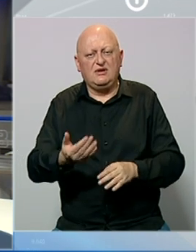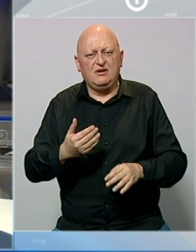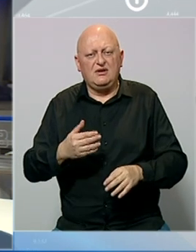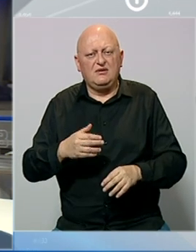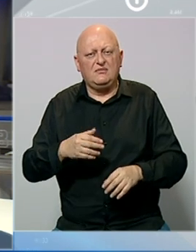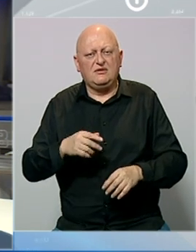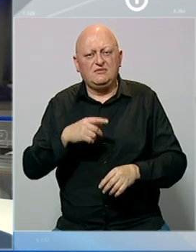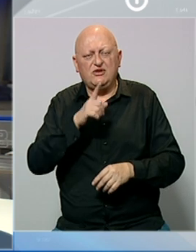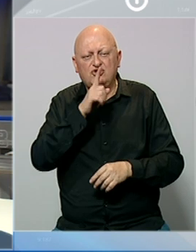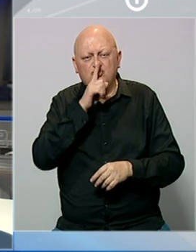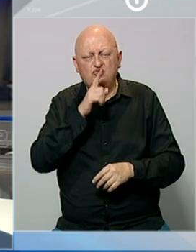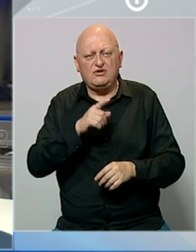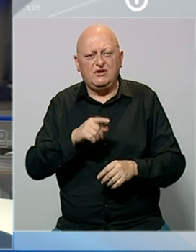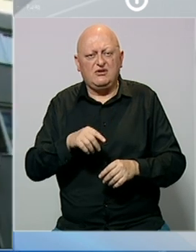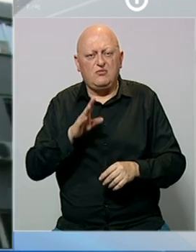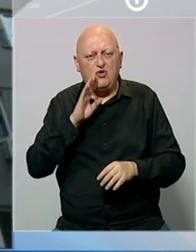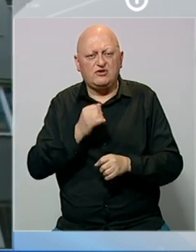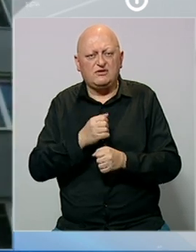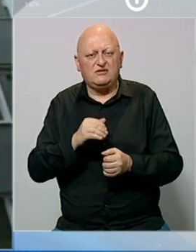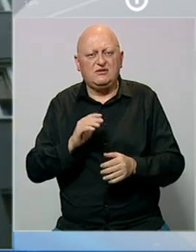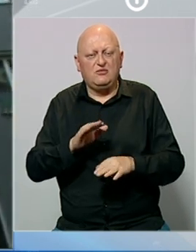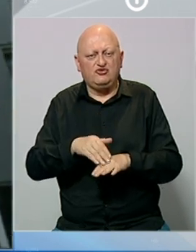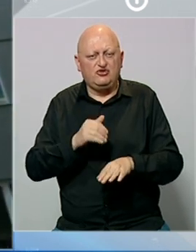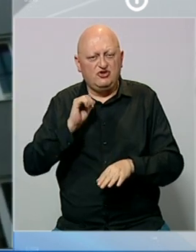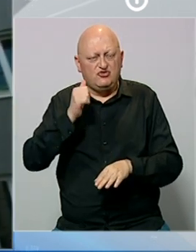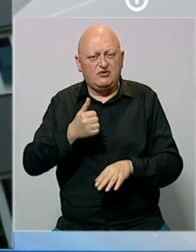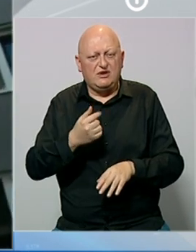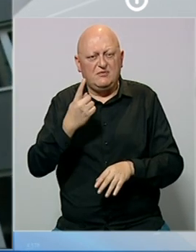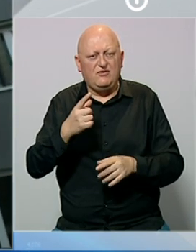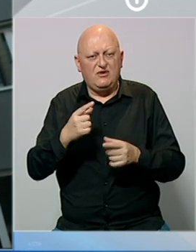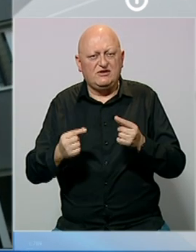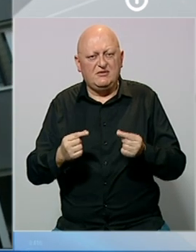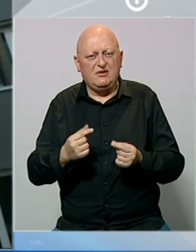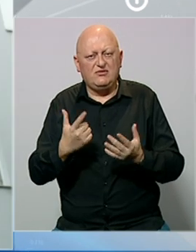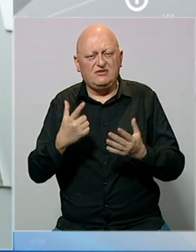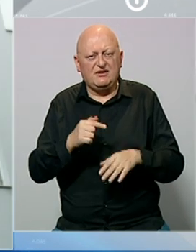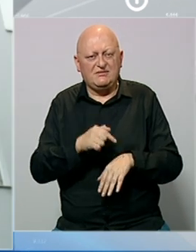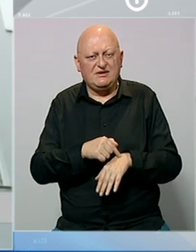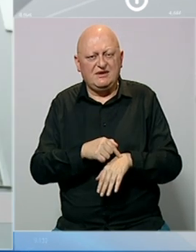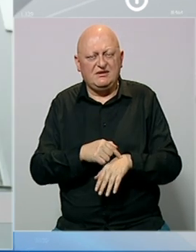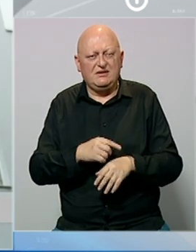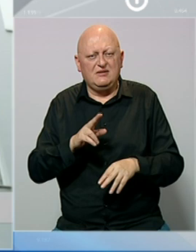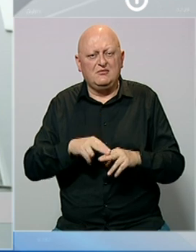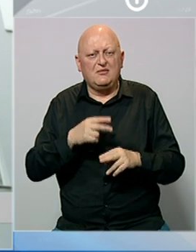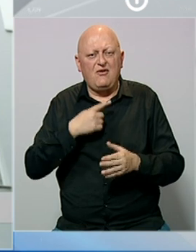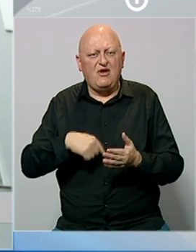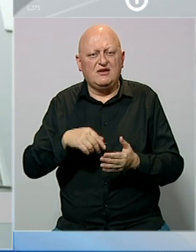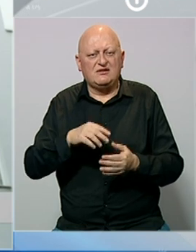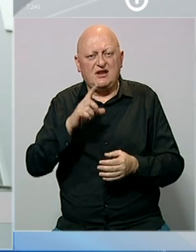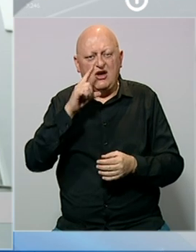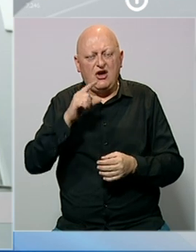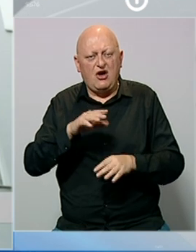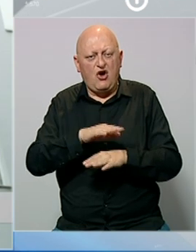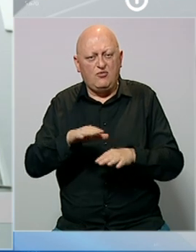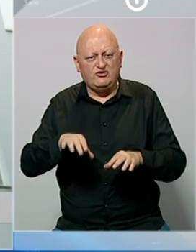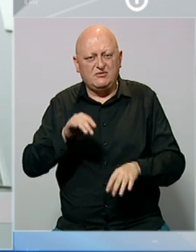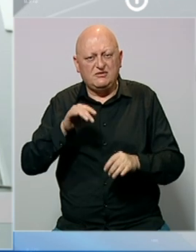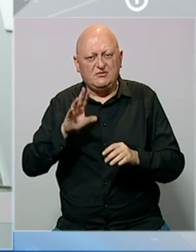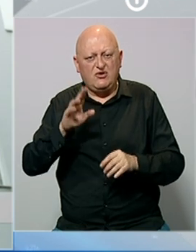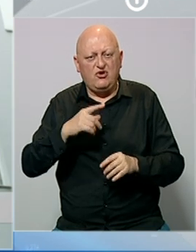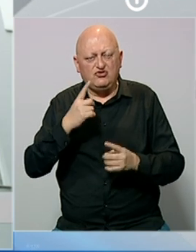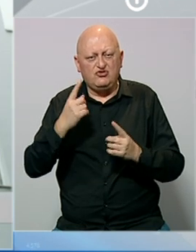izborima. Predizborna šutnja u Bosni i Hercegovini počinje sutra 1. listopada u 7 sati, a pravo glasa na općim izborima